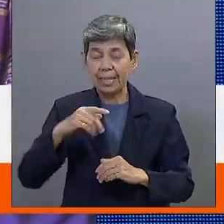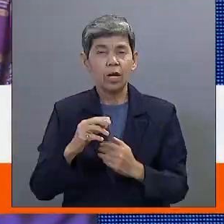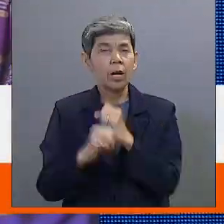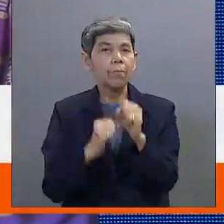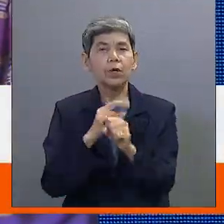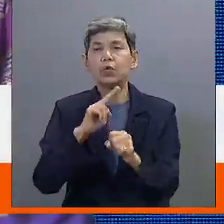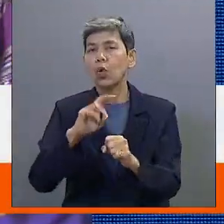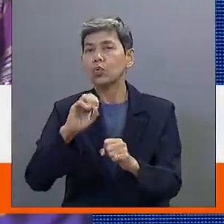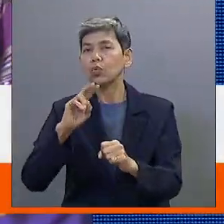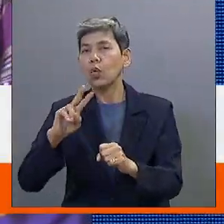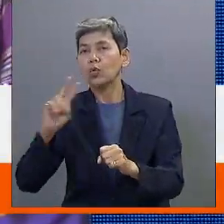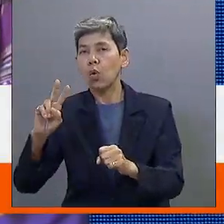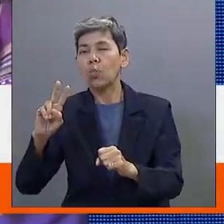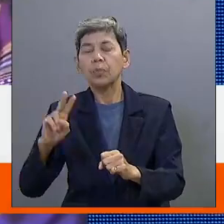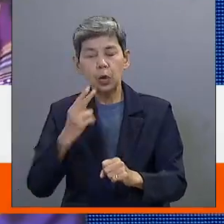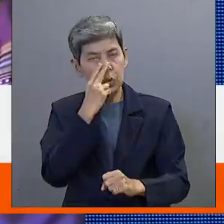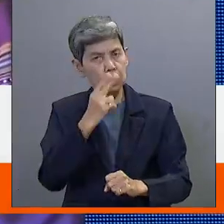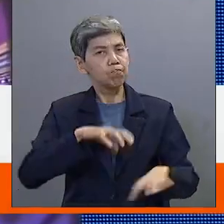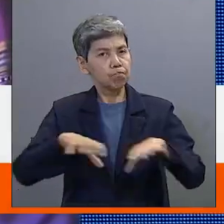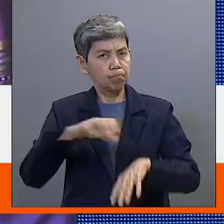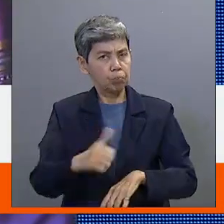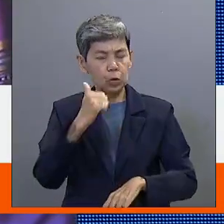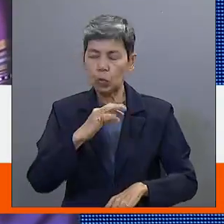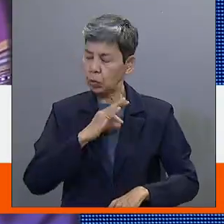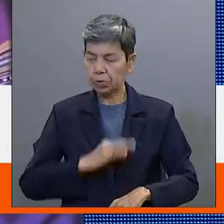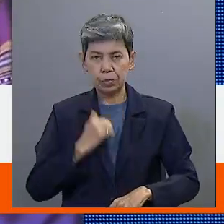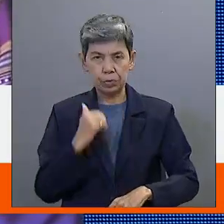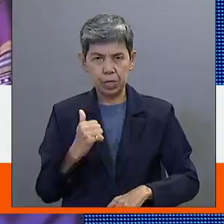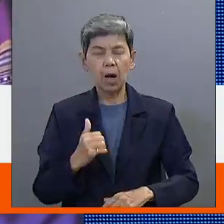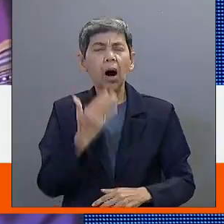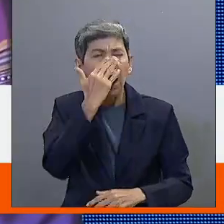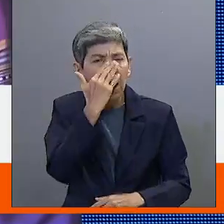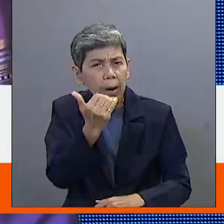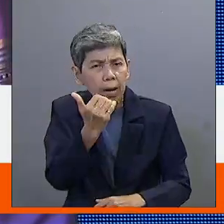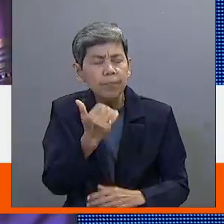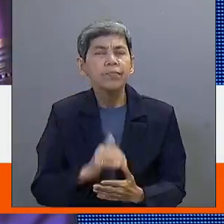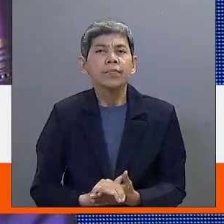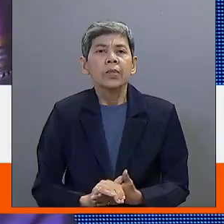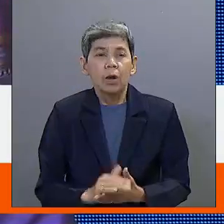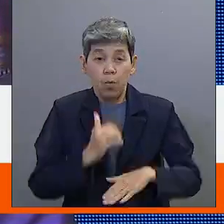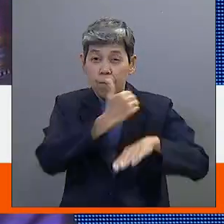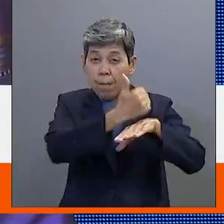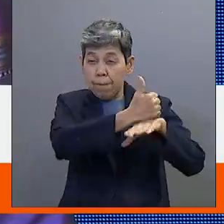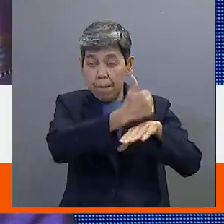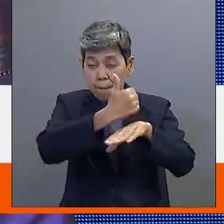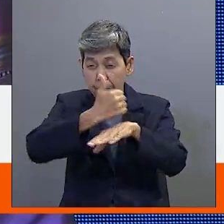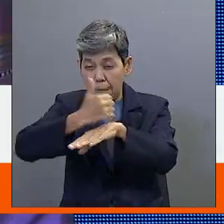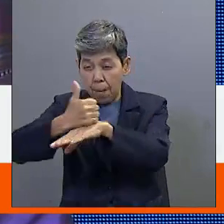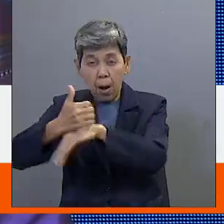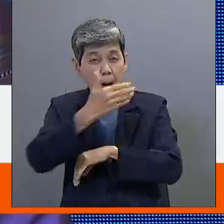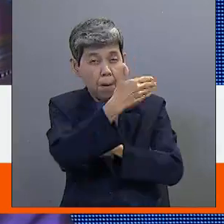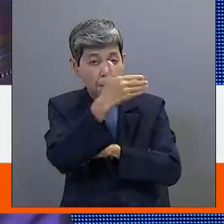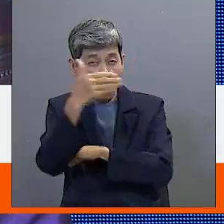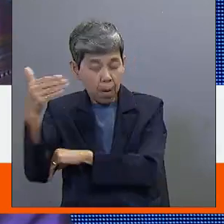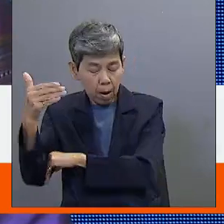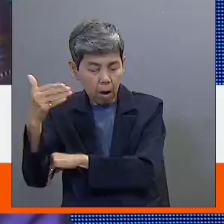ครับประสบความสำเร็จเกินคาดนะครับคือผู้นำของแต่ละประเท